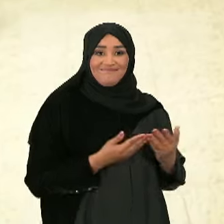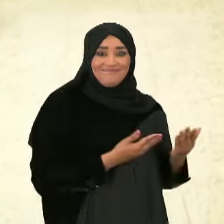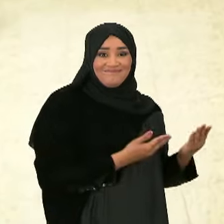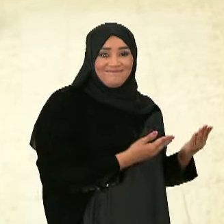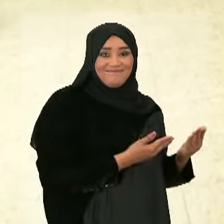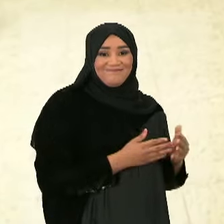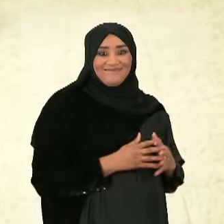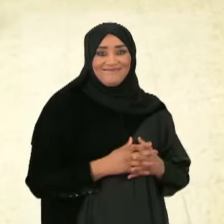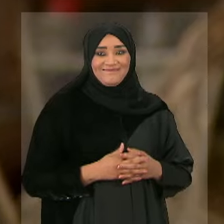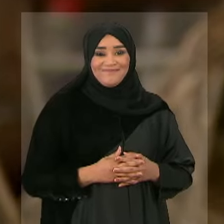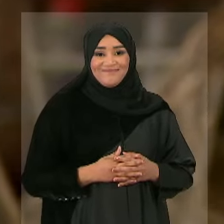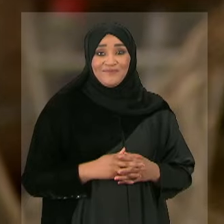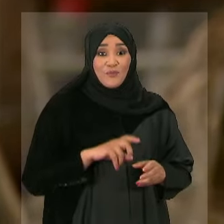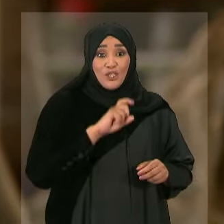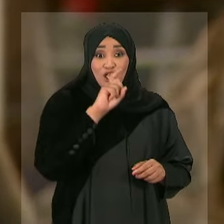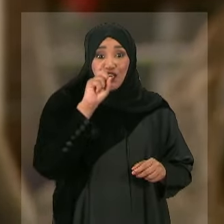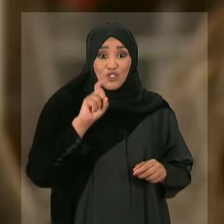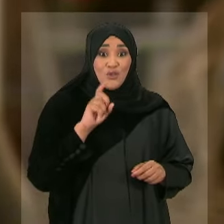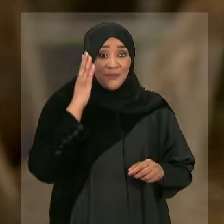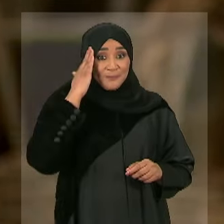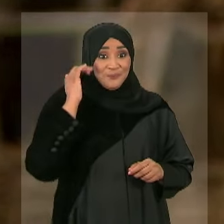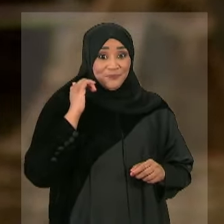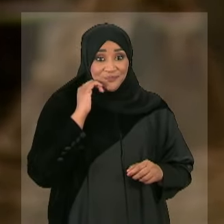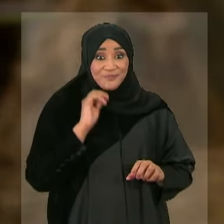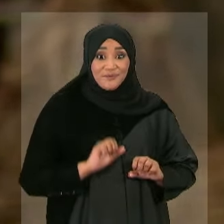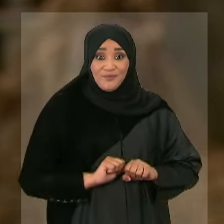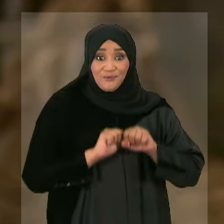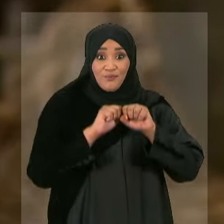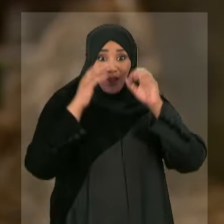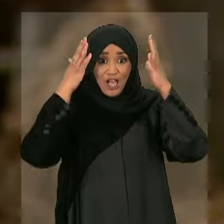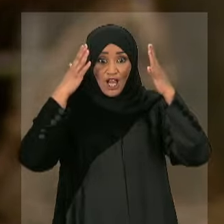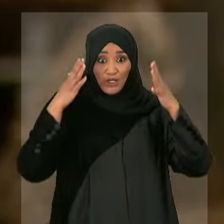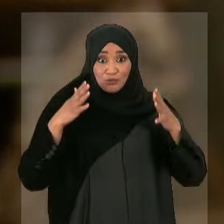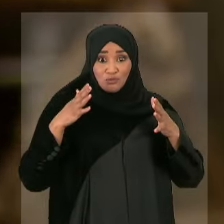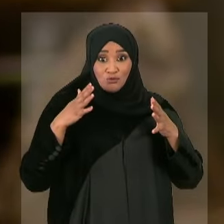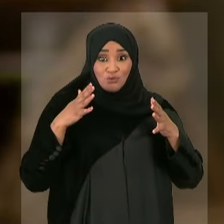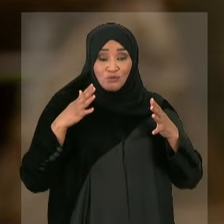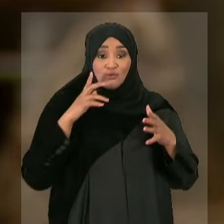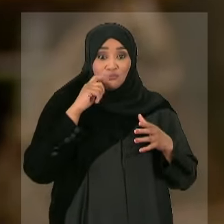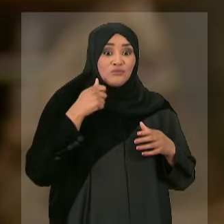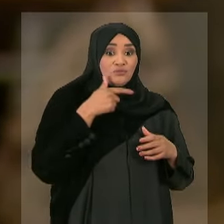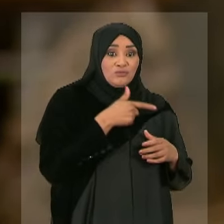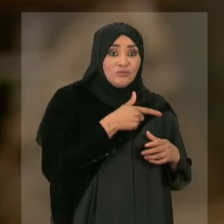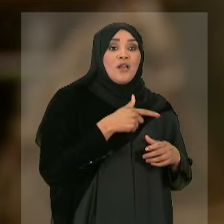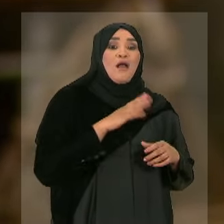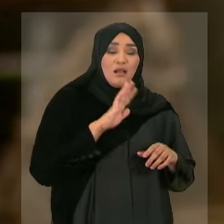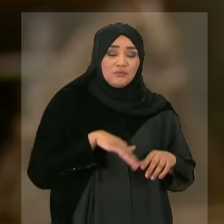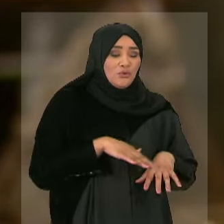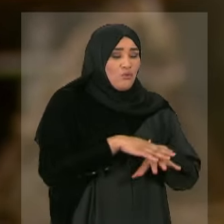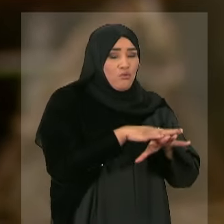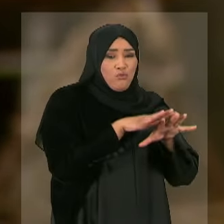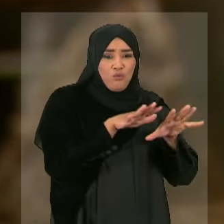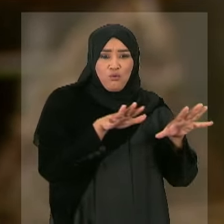هذا اللي كنا نسميه سبت العروس. كل هذا الحديث، كل هذا الشرح، كل هاي الأدوات، كل